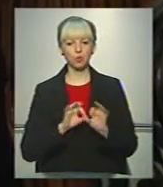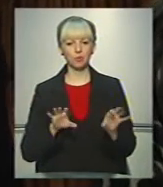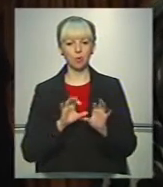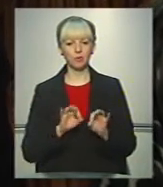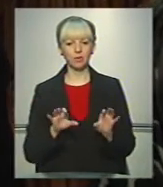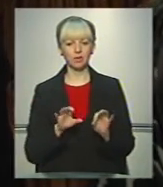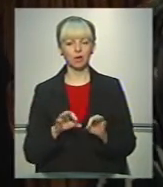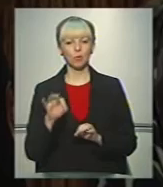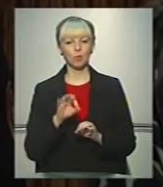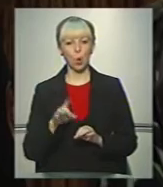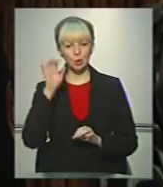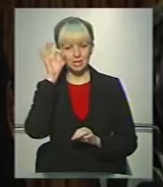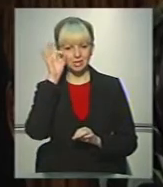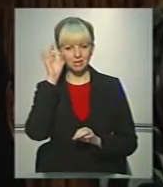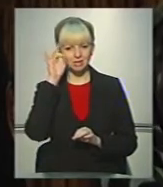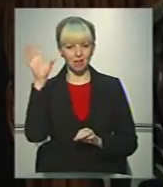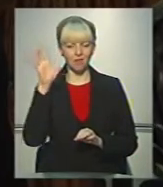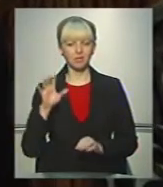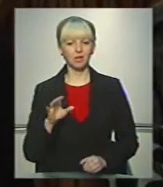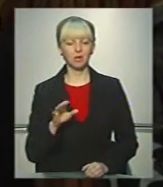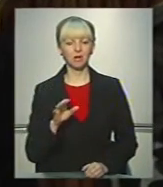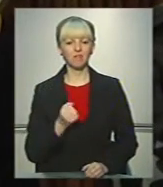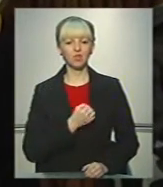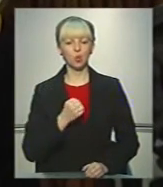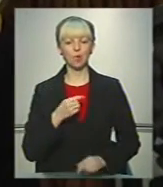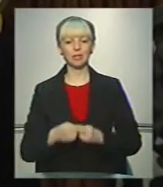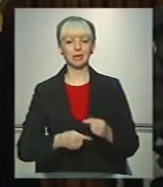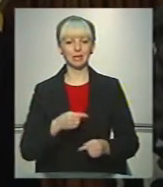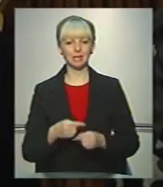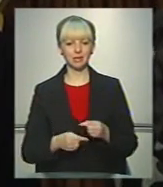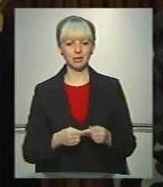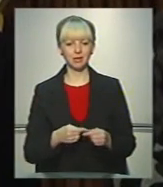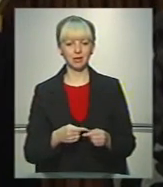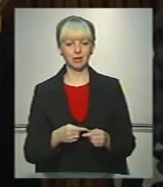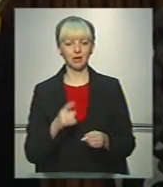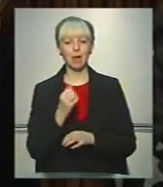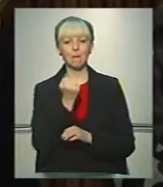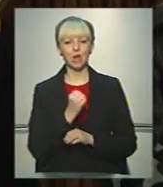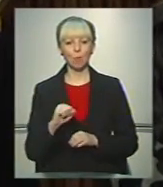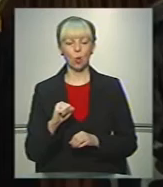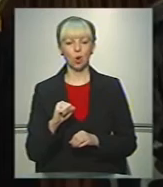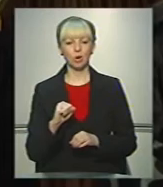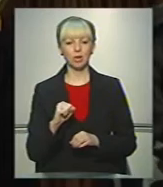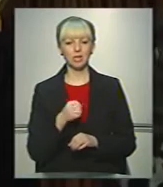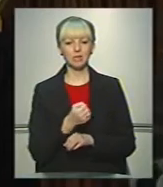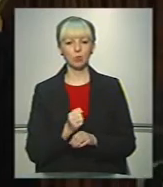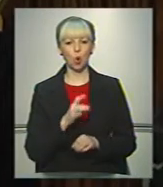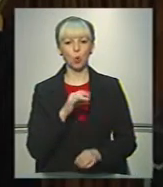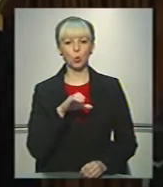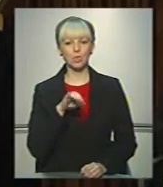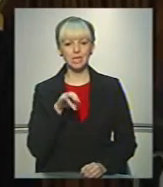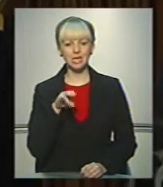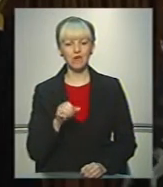розповідь про славні військові традиції і перемоги зброї